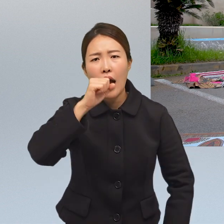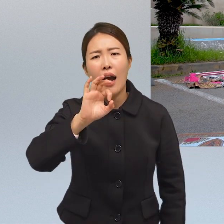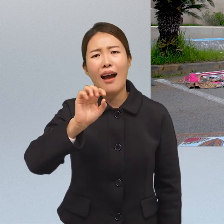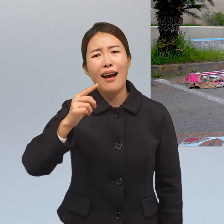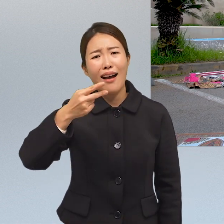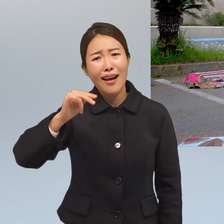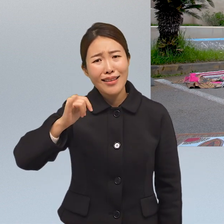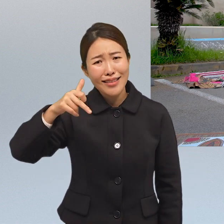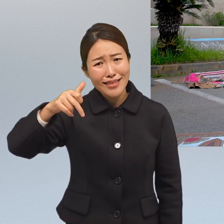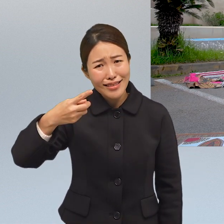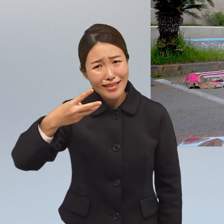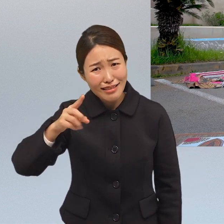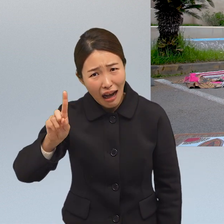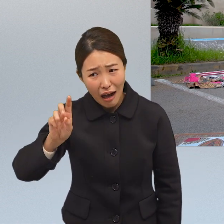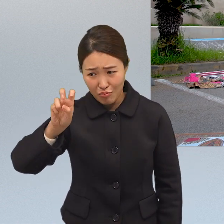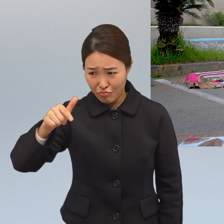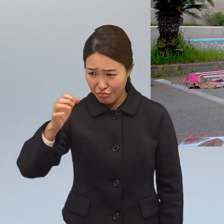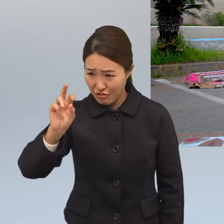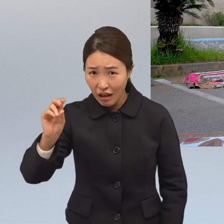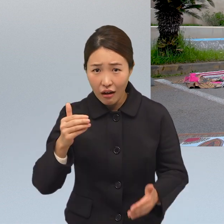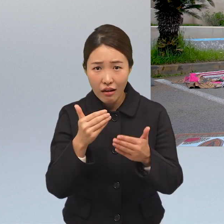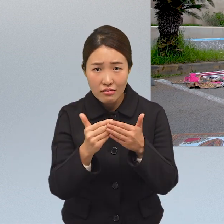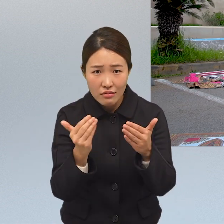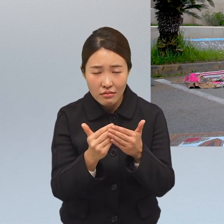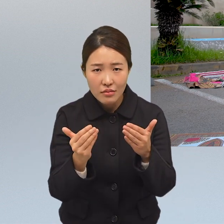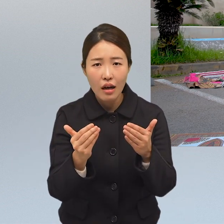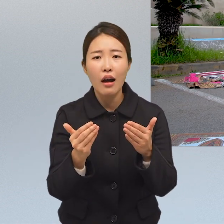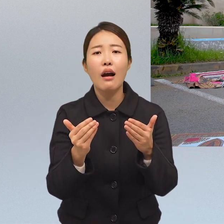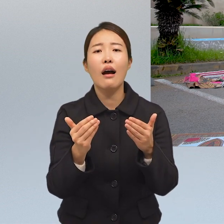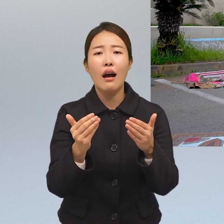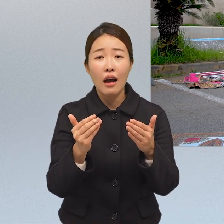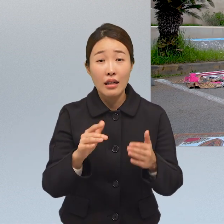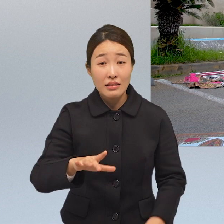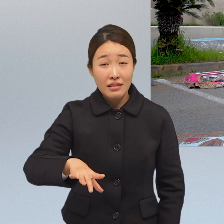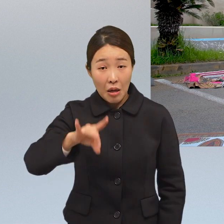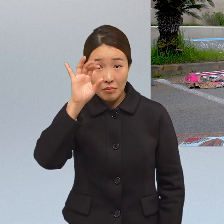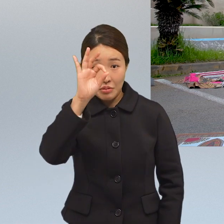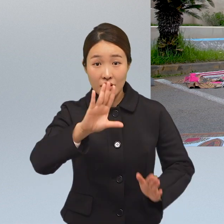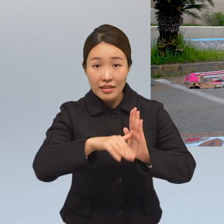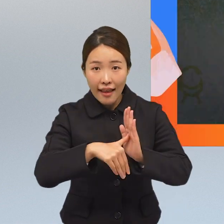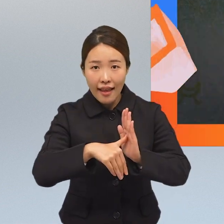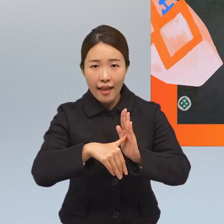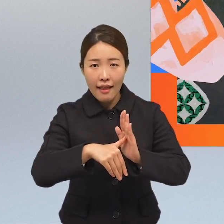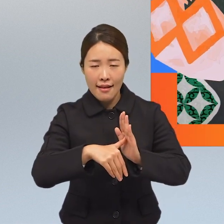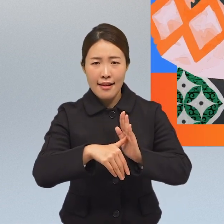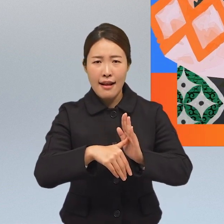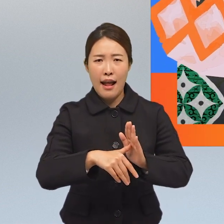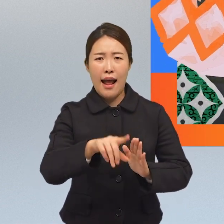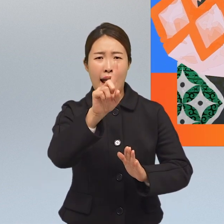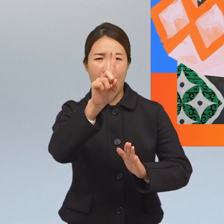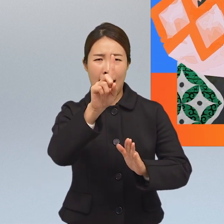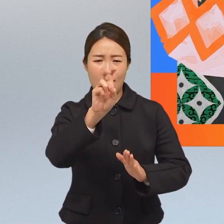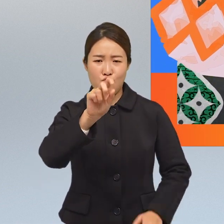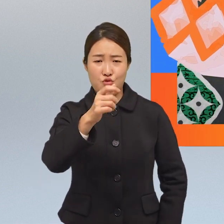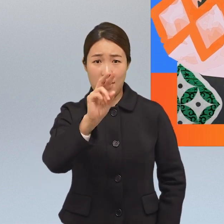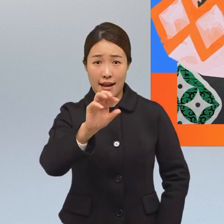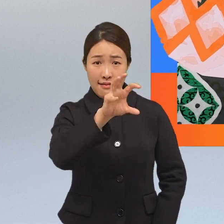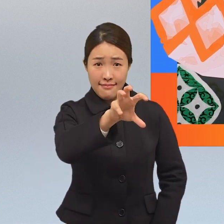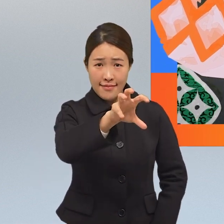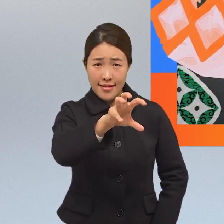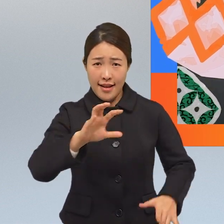아딩크라 문양이라고 하고 이제 뭐 처음에 봤을 때는 이제 하나의 문양에 간단하게